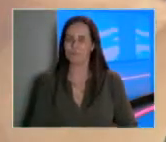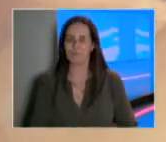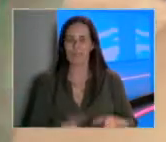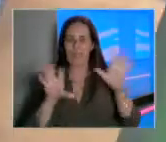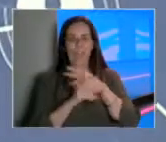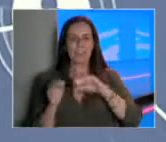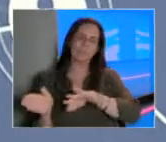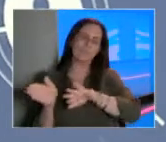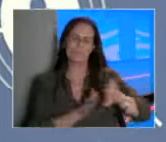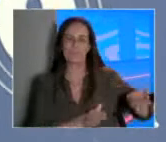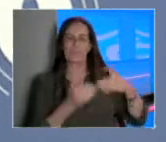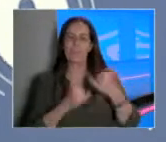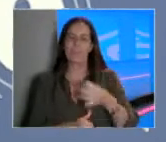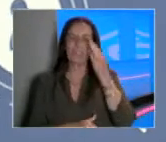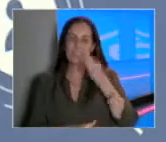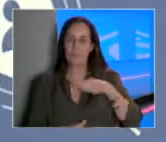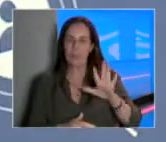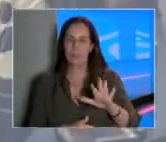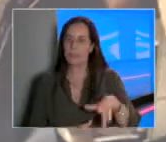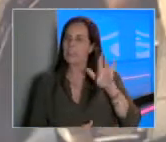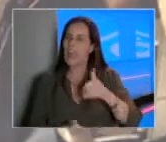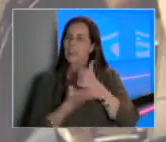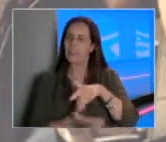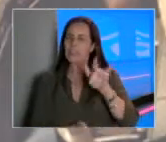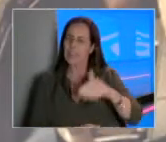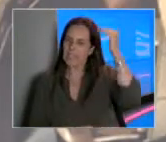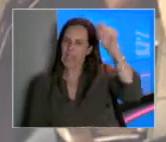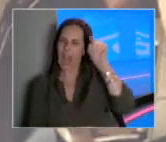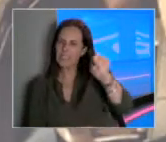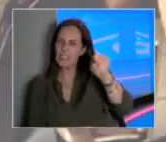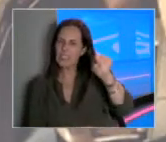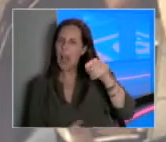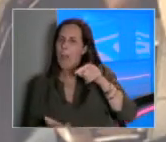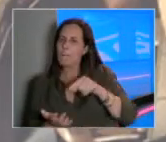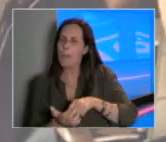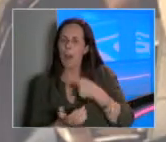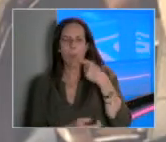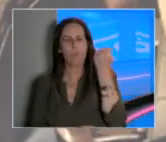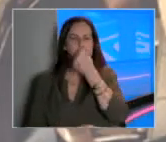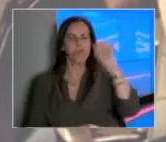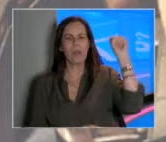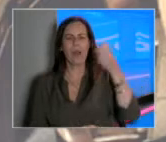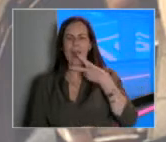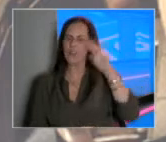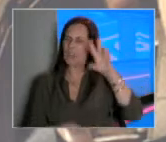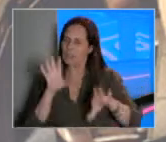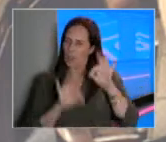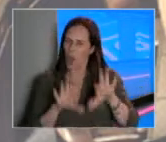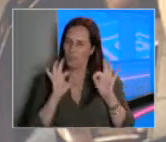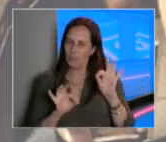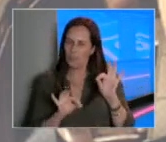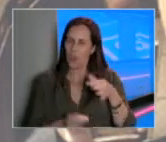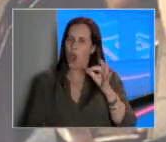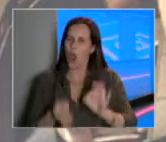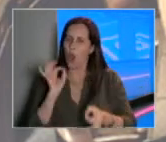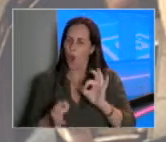טוב. טוב, עכשיו שימו לב לעניין הזה. תביעה ייצוגית נגד בני גנץ על אשמת הפרת הבטחת בחירות. עורך